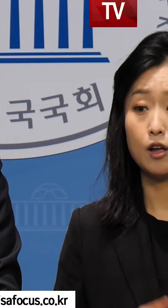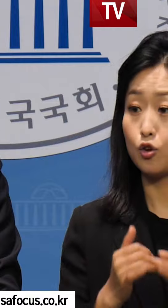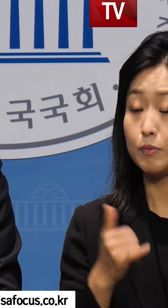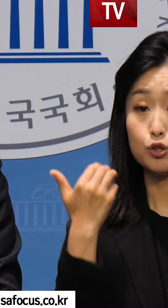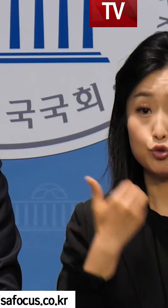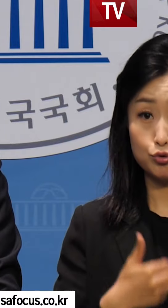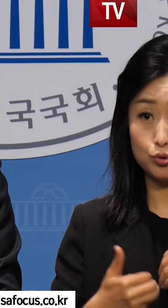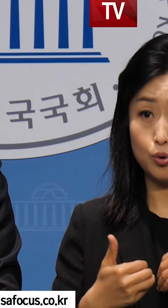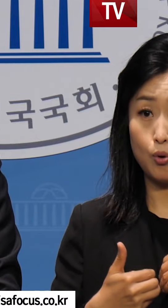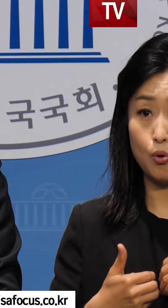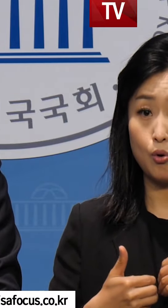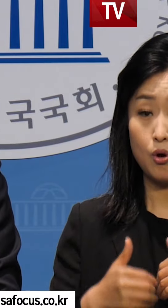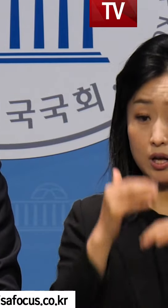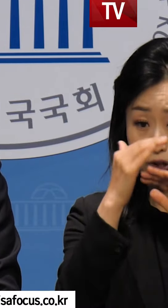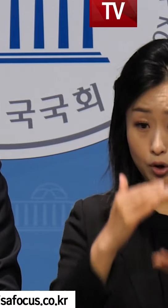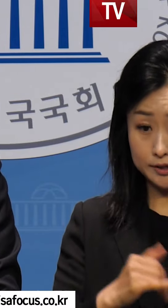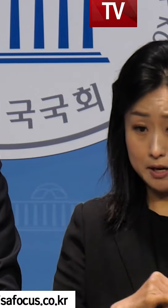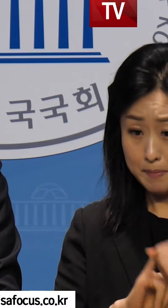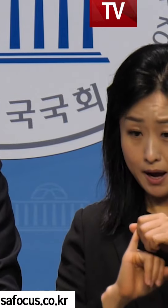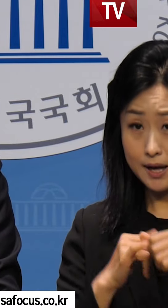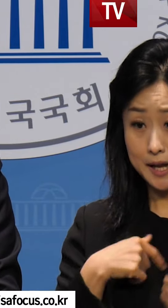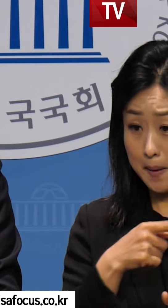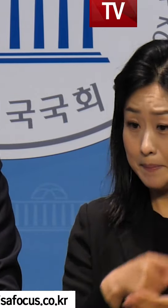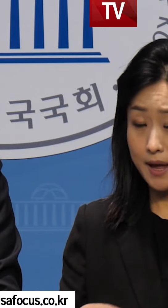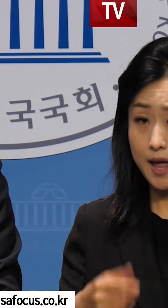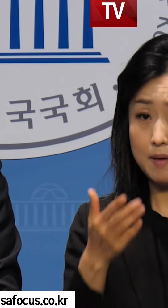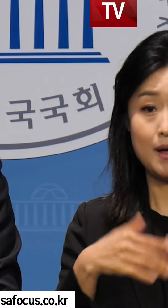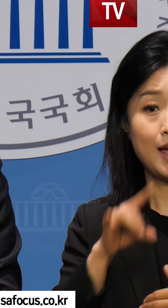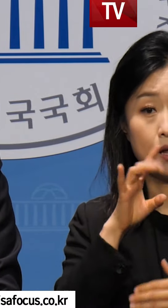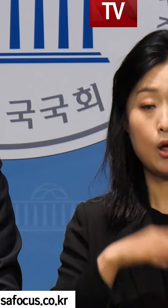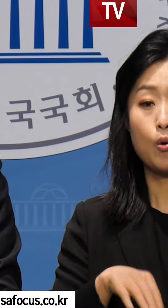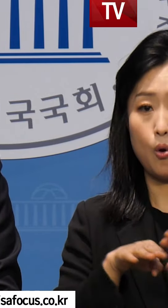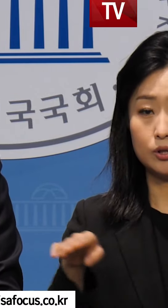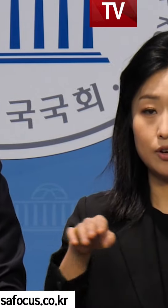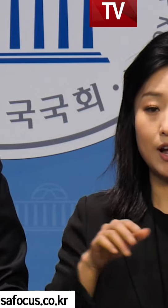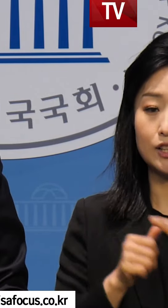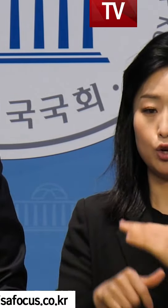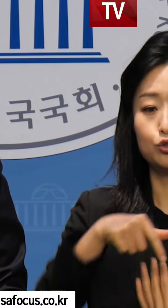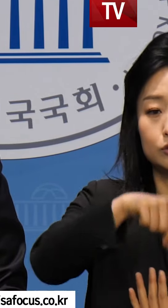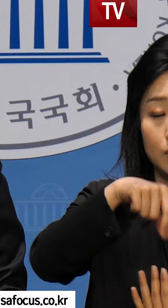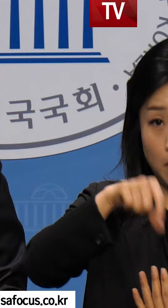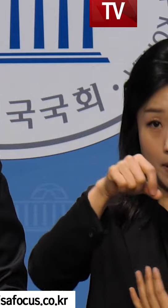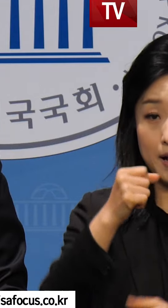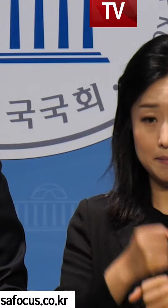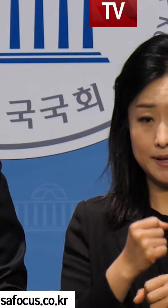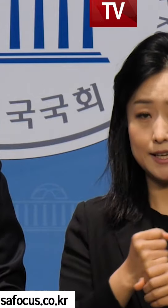누구도 부당한 절차로 인해 불이익을 받지 않도록 공정한 선발 제도를 마련할 것입니다.